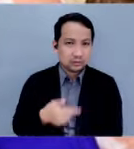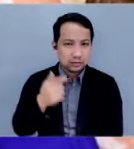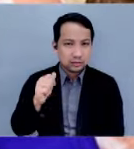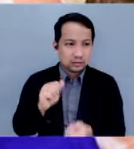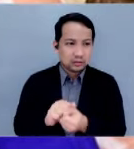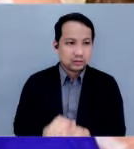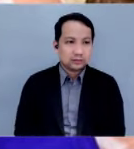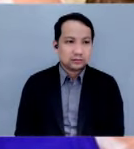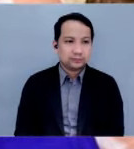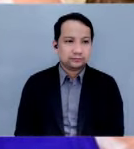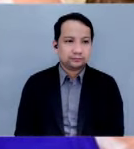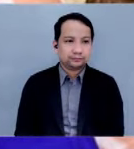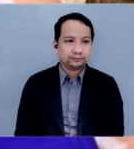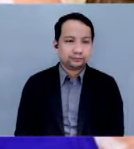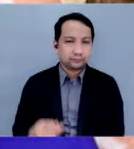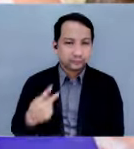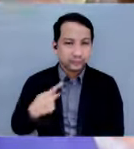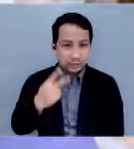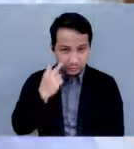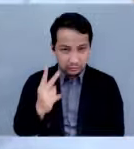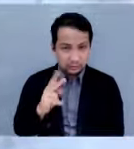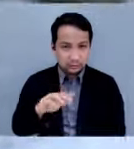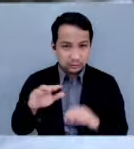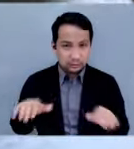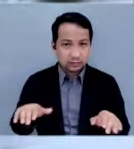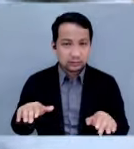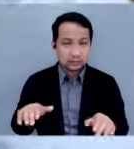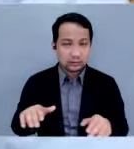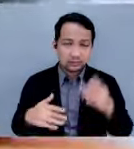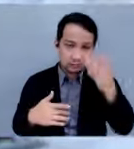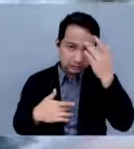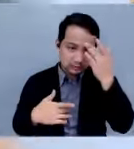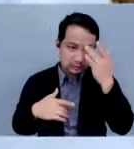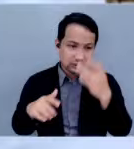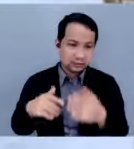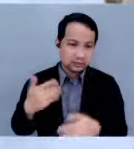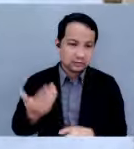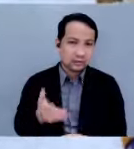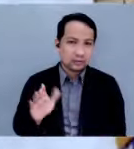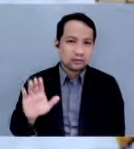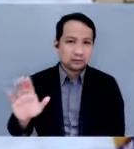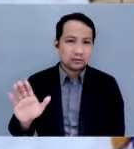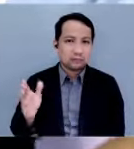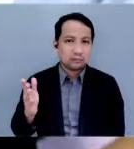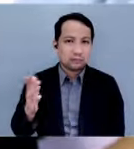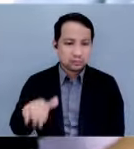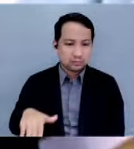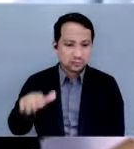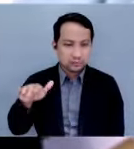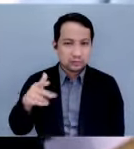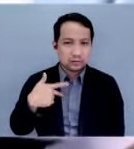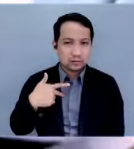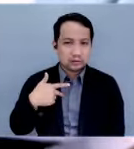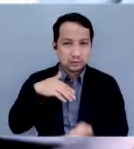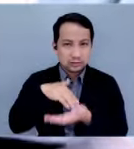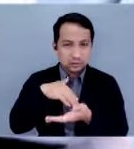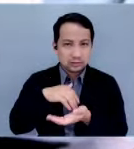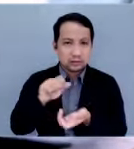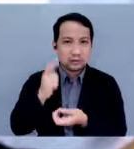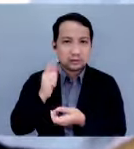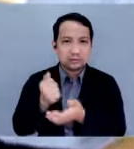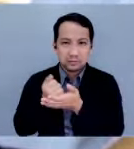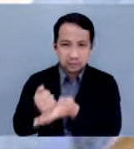Wala na po sana makitang walubong sakit sa kanya. Sabi ko nga, sana paglaki niya maging doktor siya para alam mo yung makatulong din siya